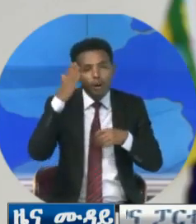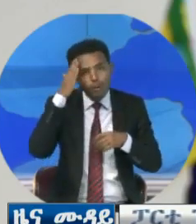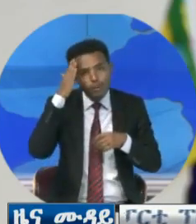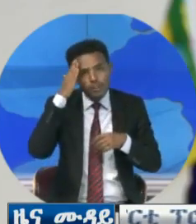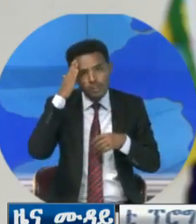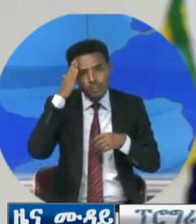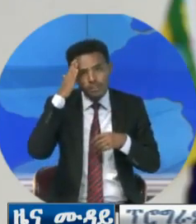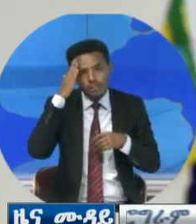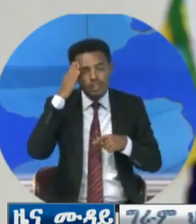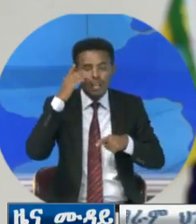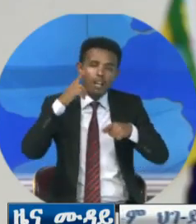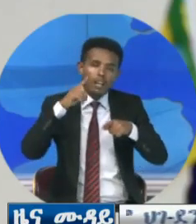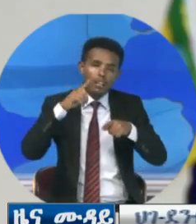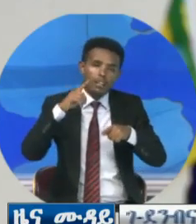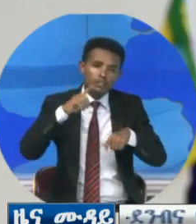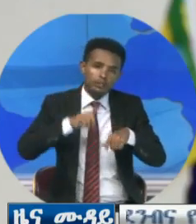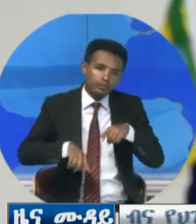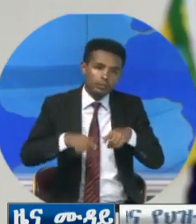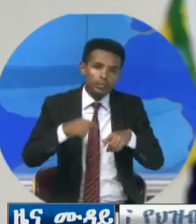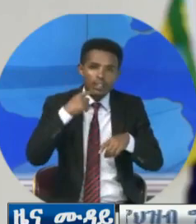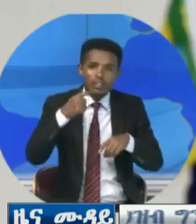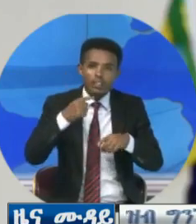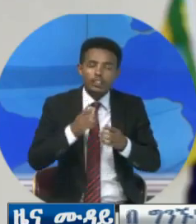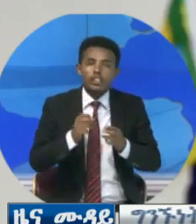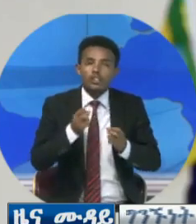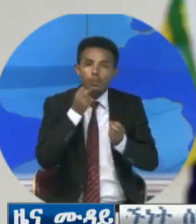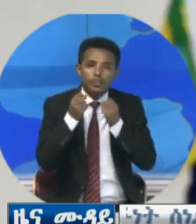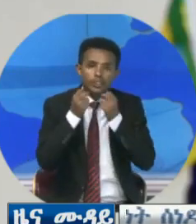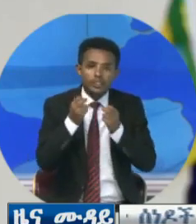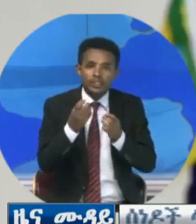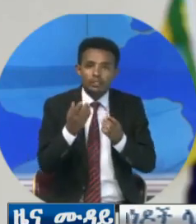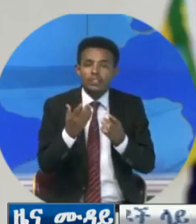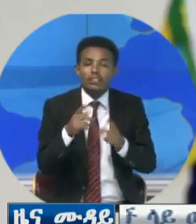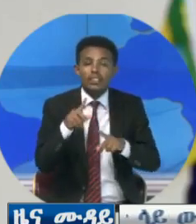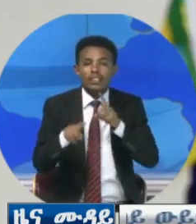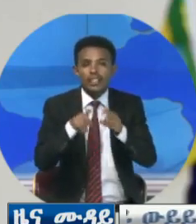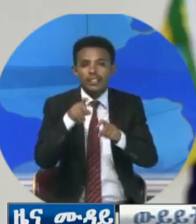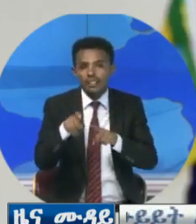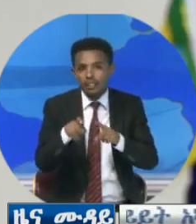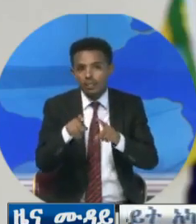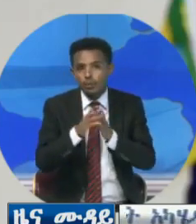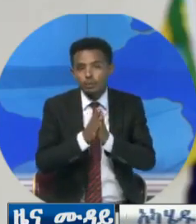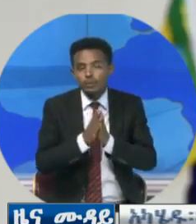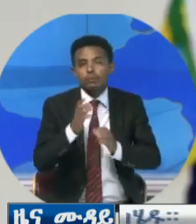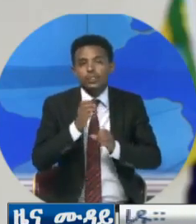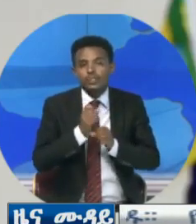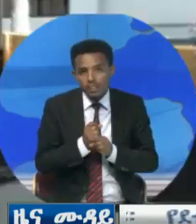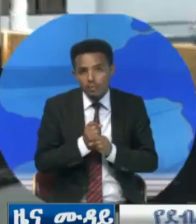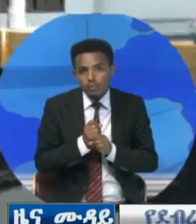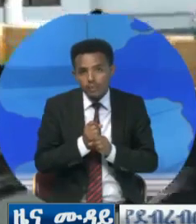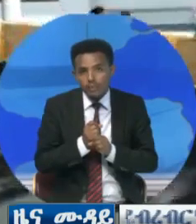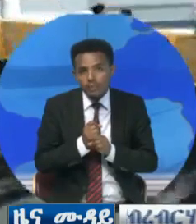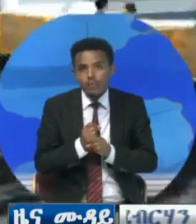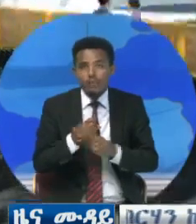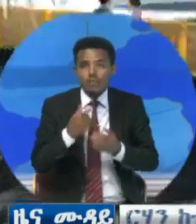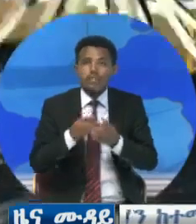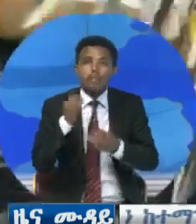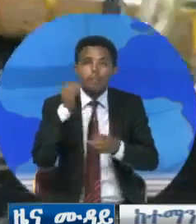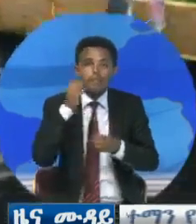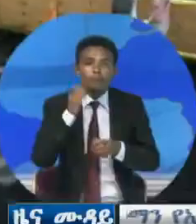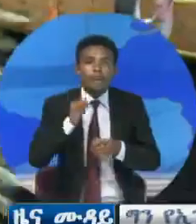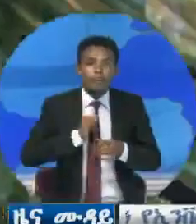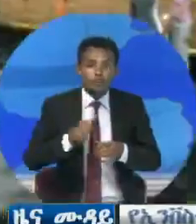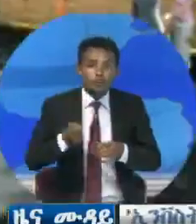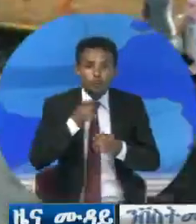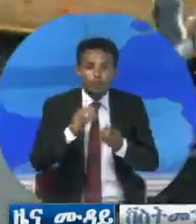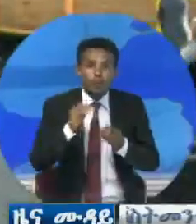ካለ የወንጀል እንትኑን ይሸከማል፣ የወንጀል ተጠያቂነቱን የሚሸከምበት ጉዳይ ይኖራል። የቤት ባለቤት የሆነ ሰው